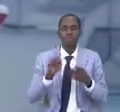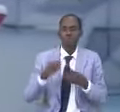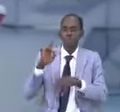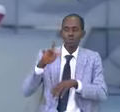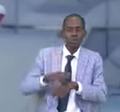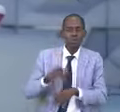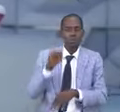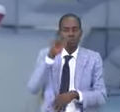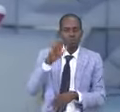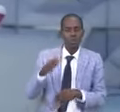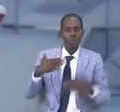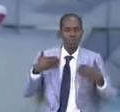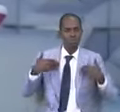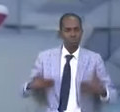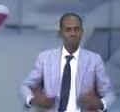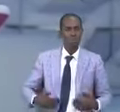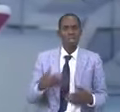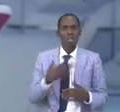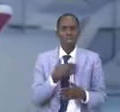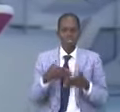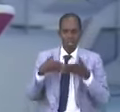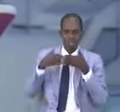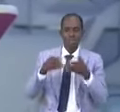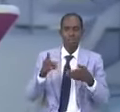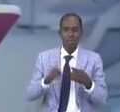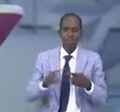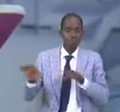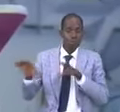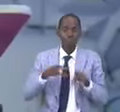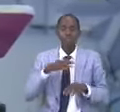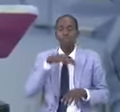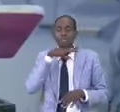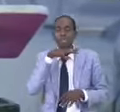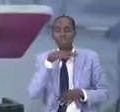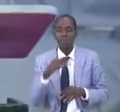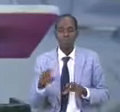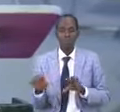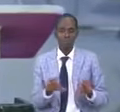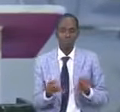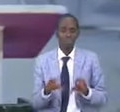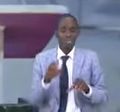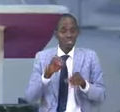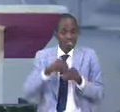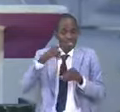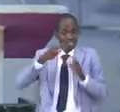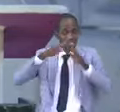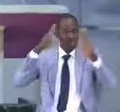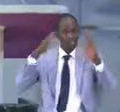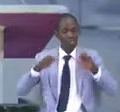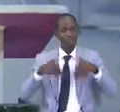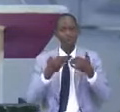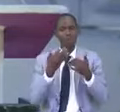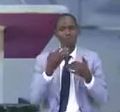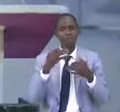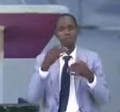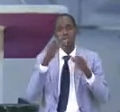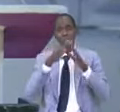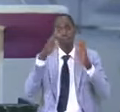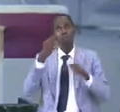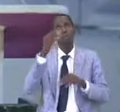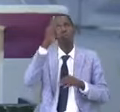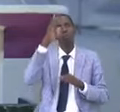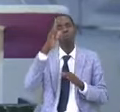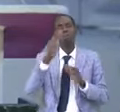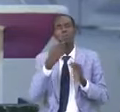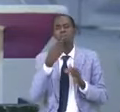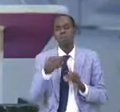conduits a commencé à commettre l'immoralité dans la maison de Dieu comment une telle personne peut aller au ciel et voilà pourquoi en tant que ministre